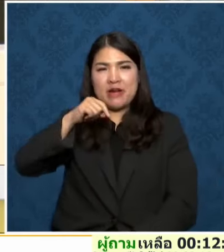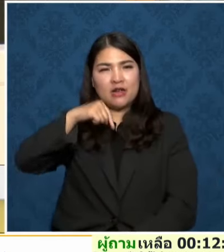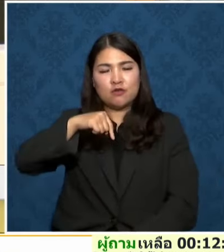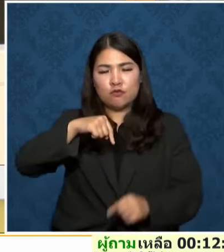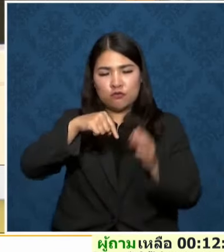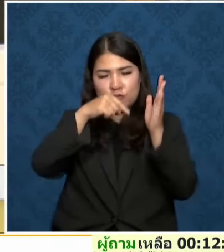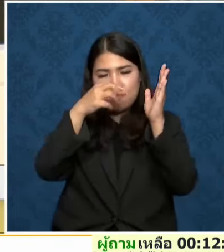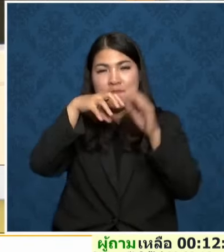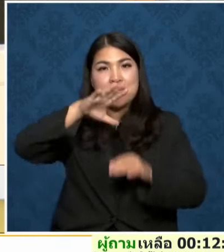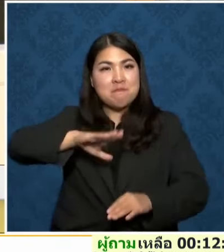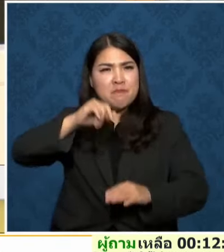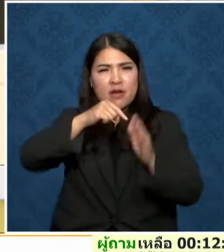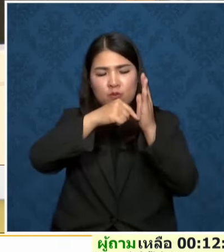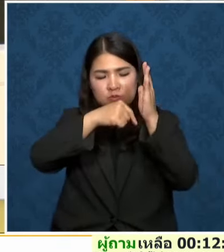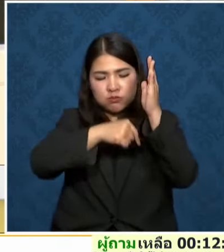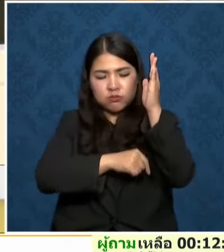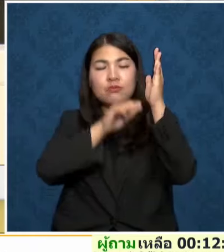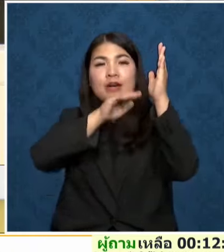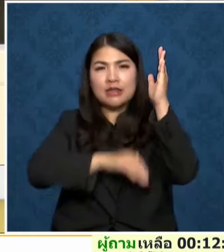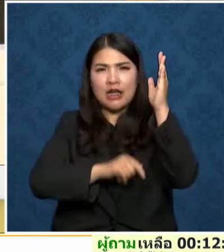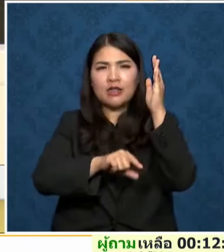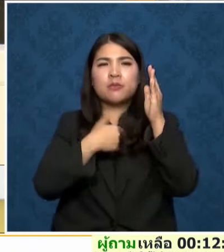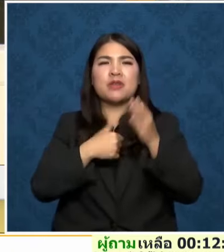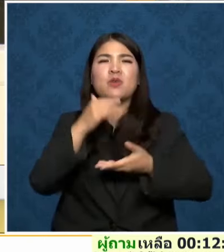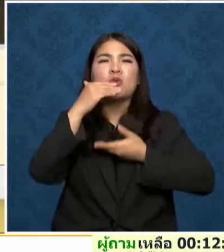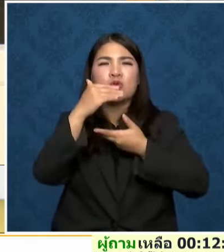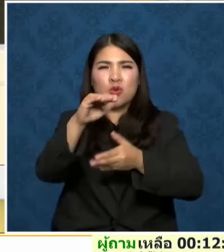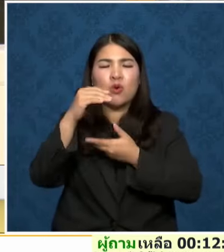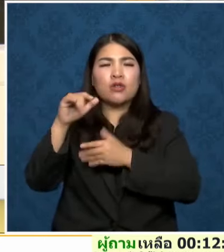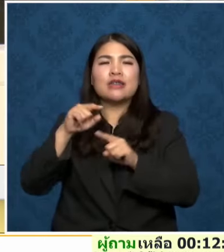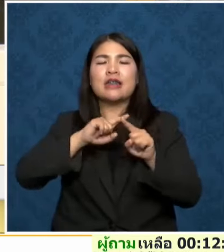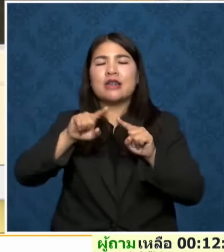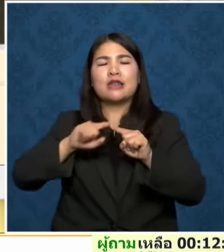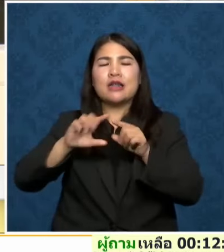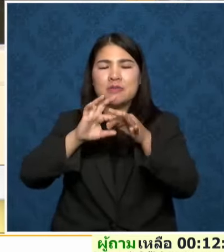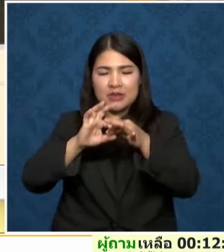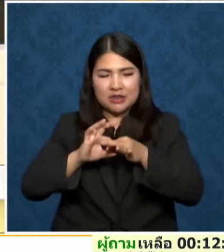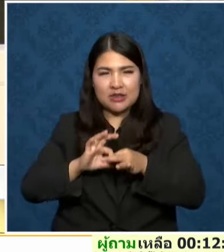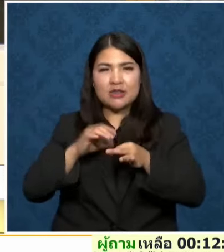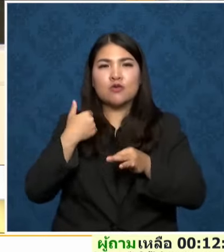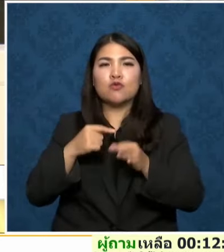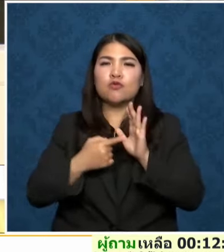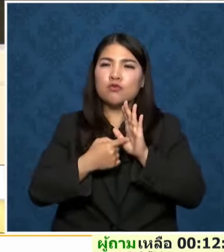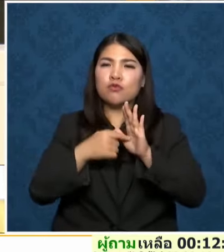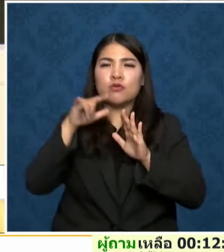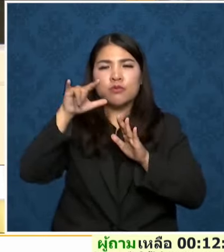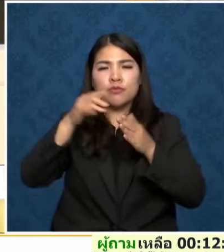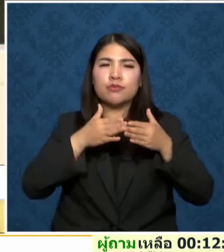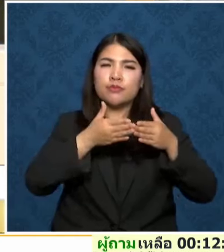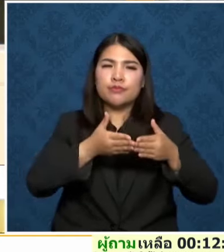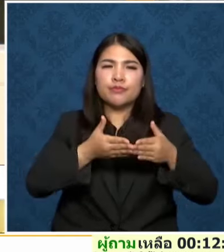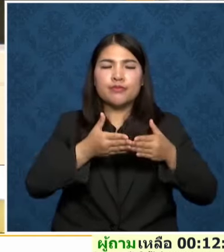ื้นที่ภาคใต้ก็จะมีการเชื่อโงระบบขนส่งอย่ที่ทฉัได้นำเรีนสักครู่วาทั้งสนามบนทั้งท่าเลือ